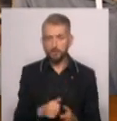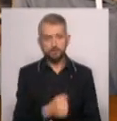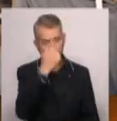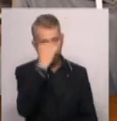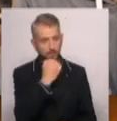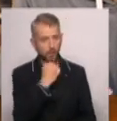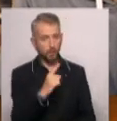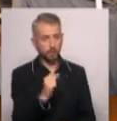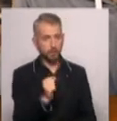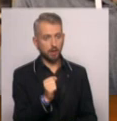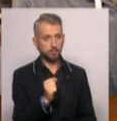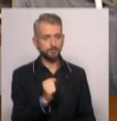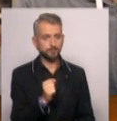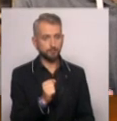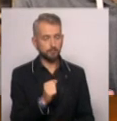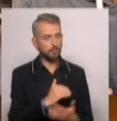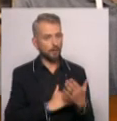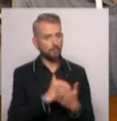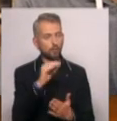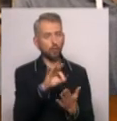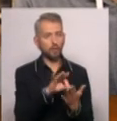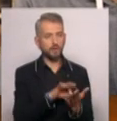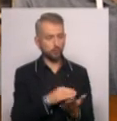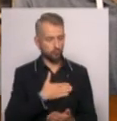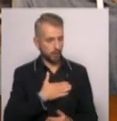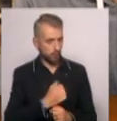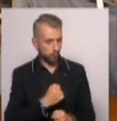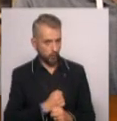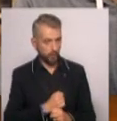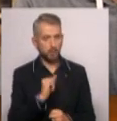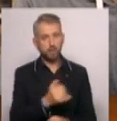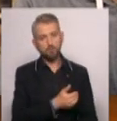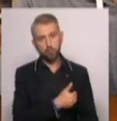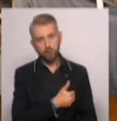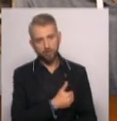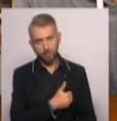за високу оцінку моєї роботи і побажання